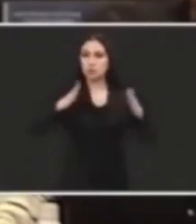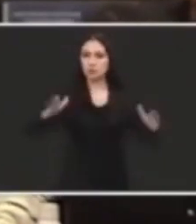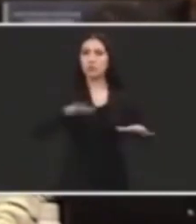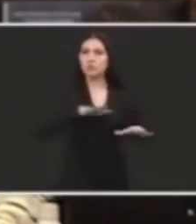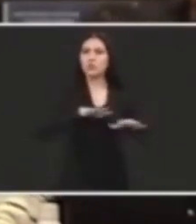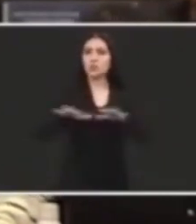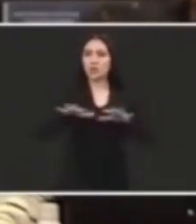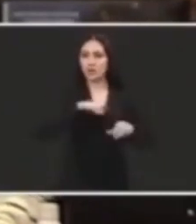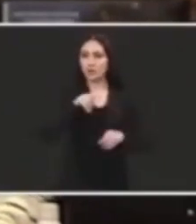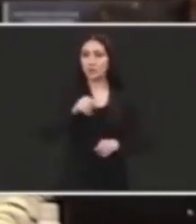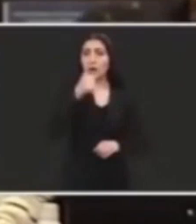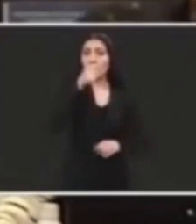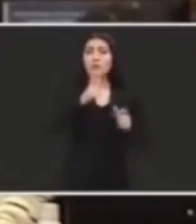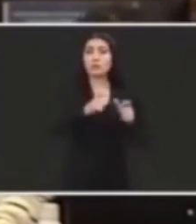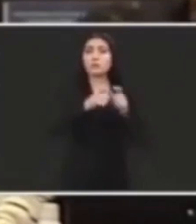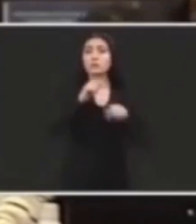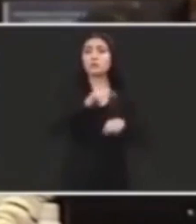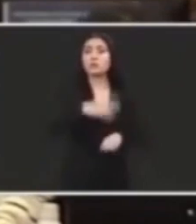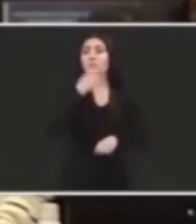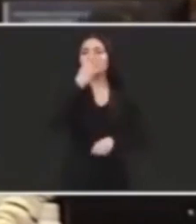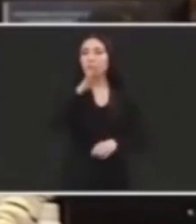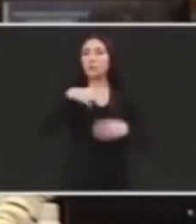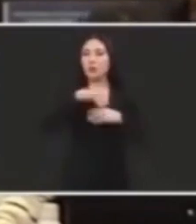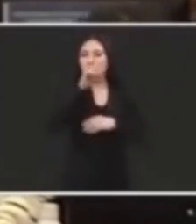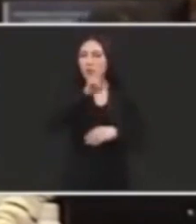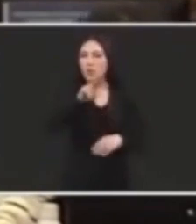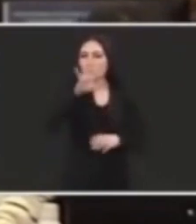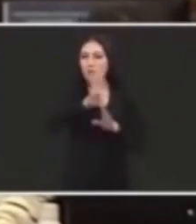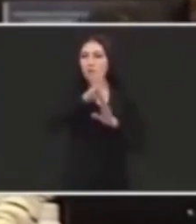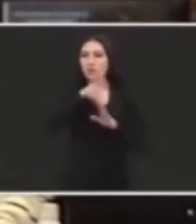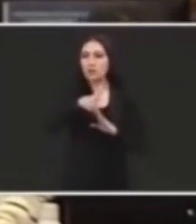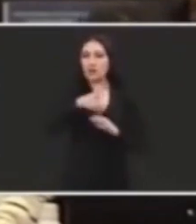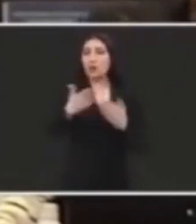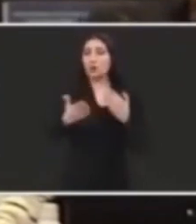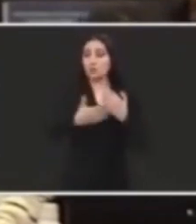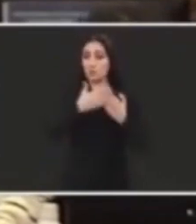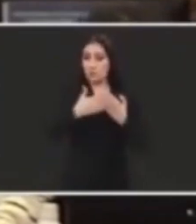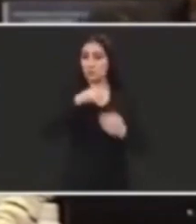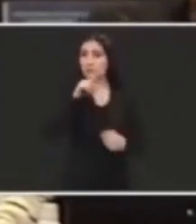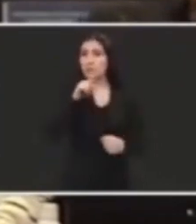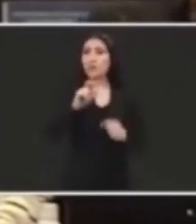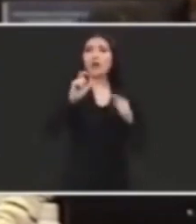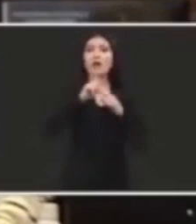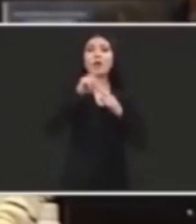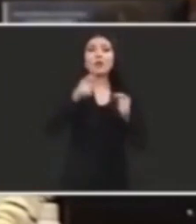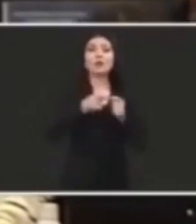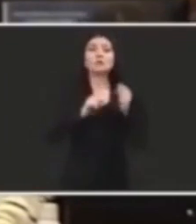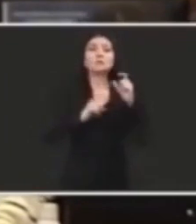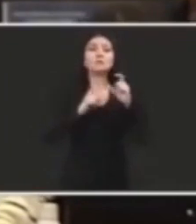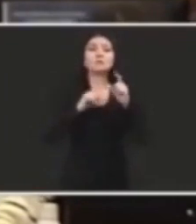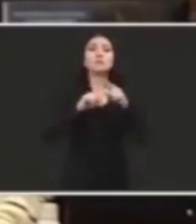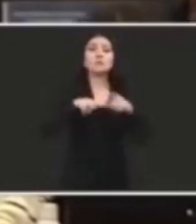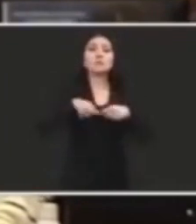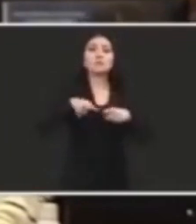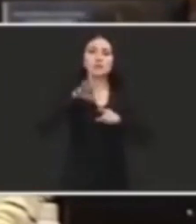biliyoruz geçireceğimizi o meclisteki parlamentoda bulunan parlamenterlerin iradeleri yok mu onlar bakalım ne